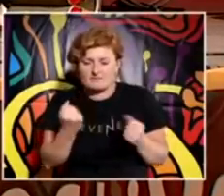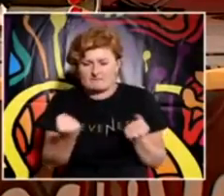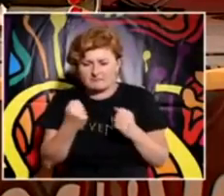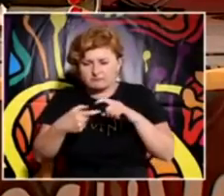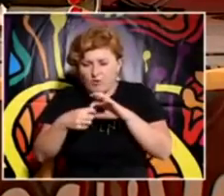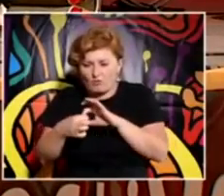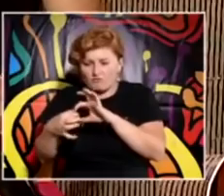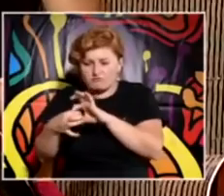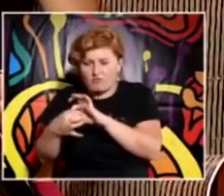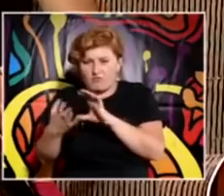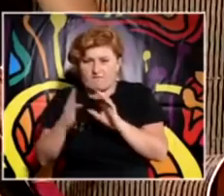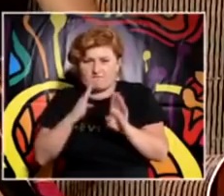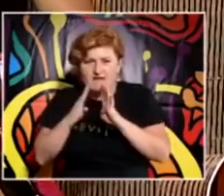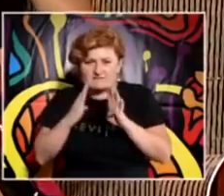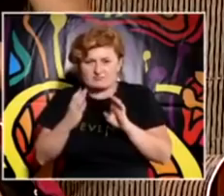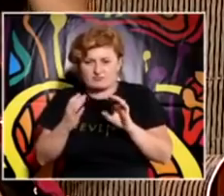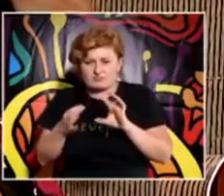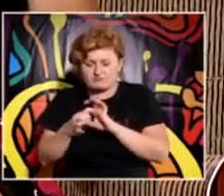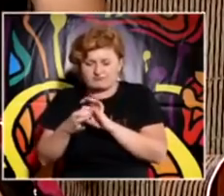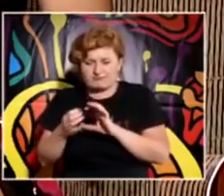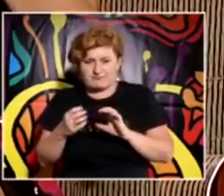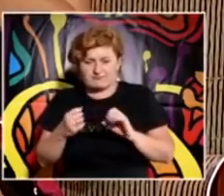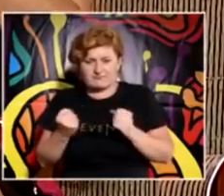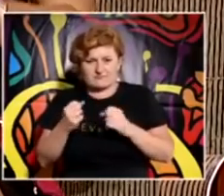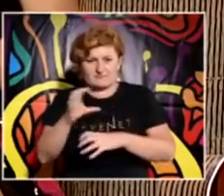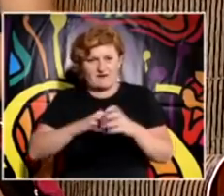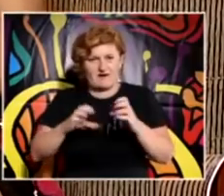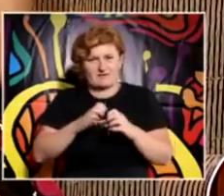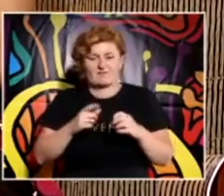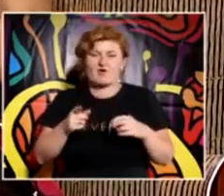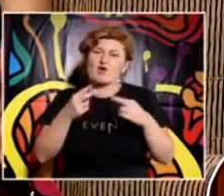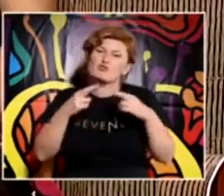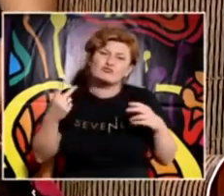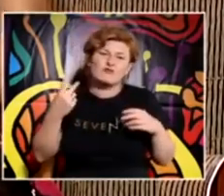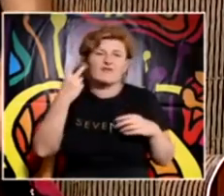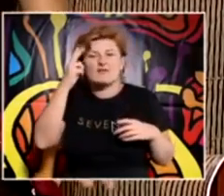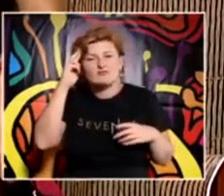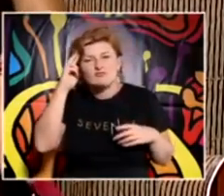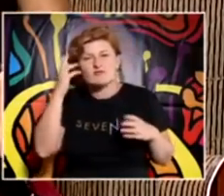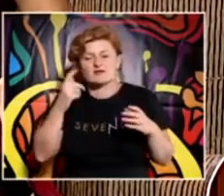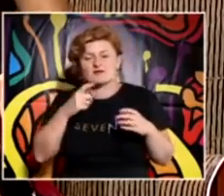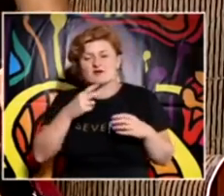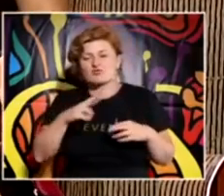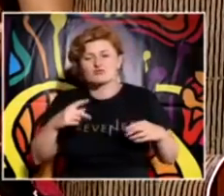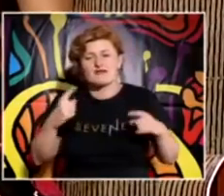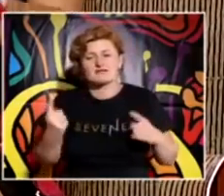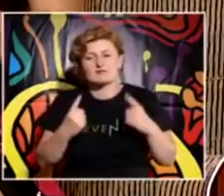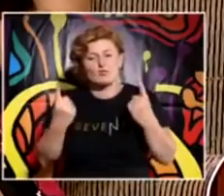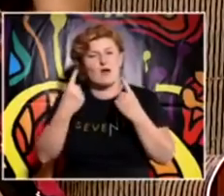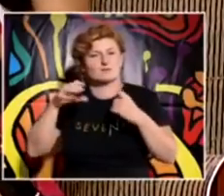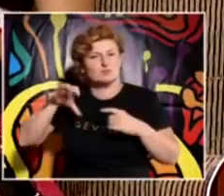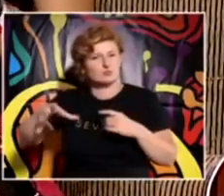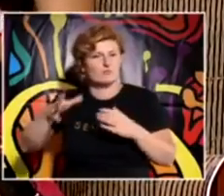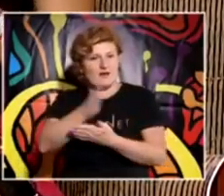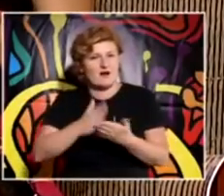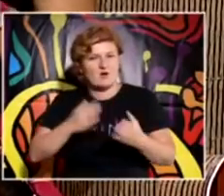z Googlem, z Facebookiem, Instagramem. Także takie podróże i takie różne niezrozumienia, różne zderzenia kulturowe dla nas na pewnym etapie